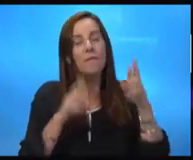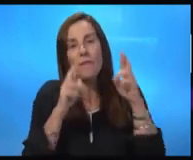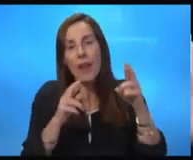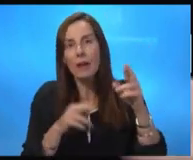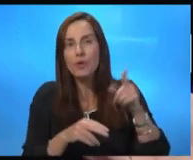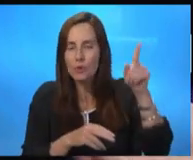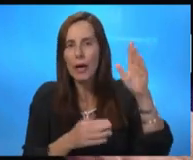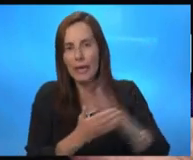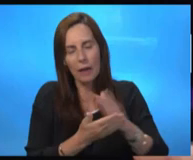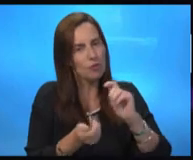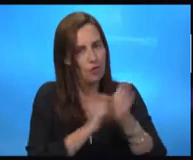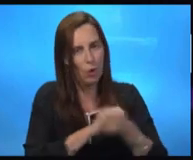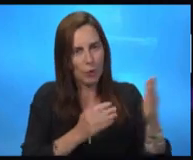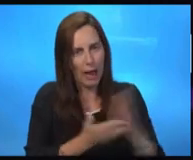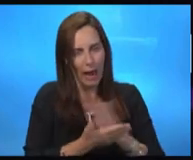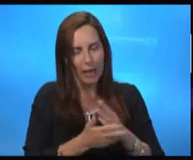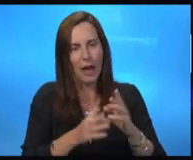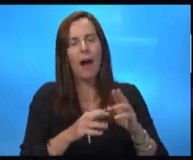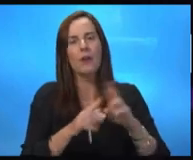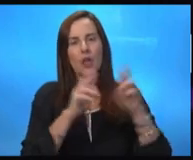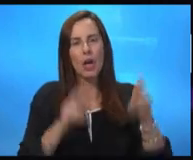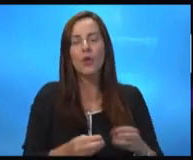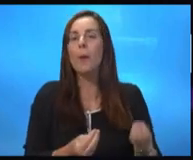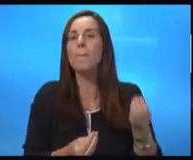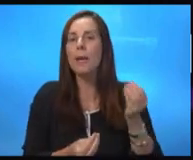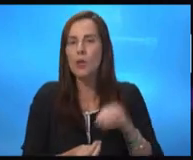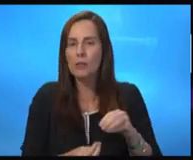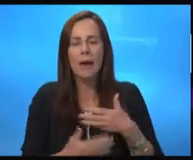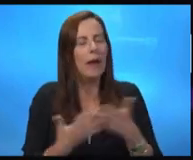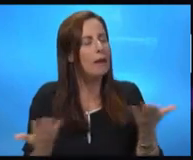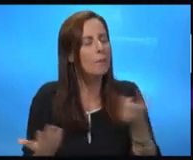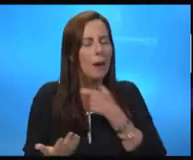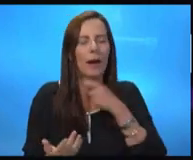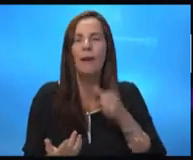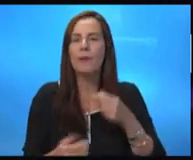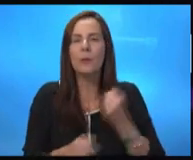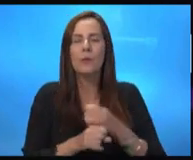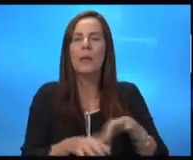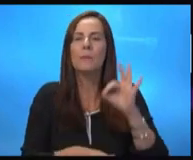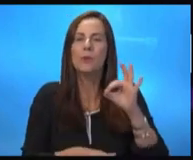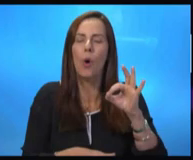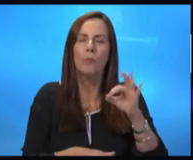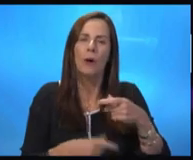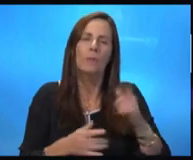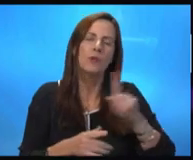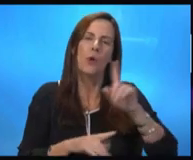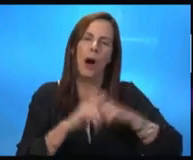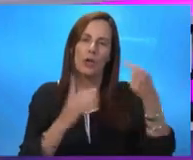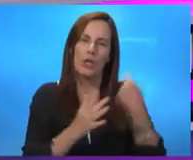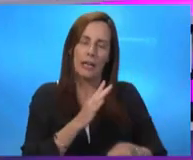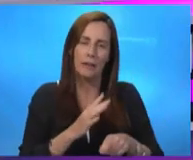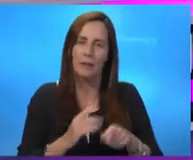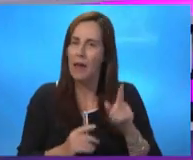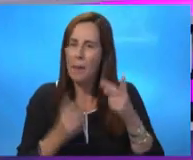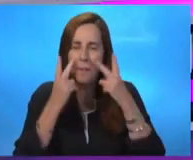יחליט להפוך את החלטת רשות ההגבלים. מעבר לזה, אין מנוס, הם יהיו חייבים למצוא לעצמם קונה אחר. וצריך להגיד, רומי, הם מחפשים